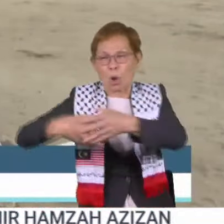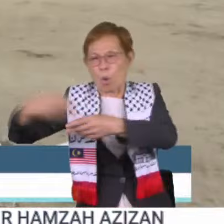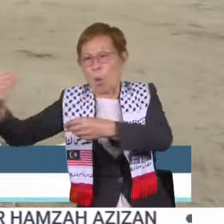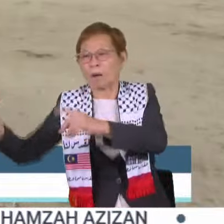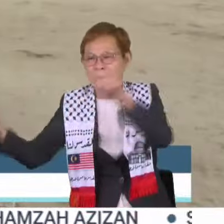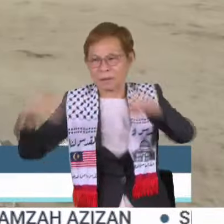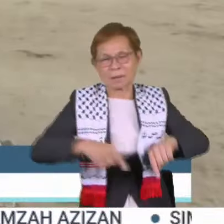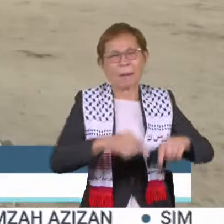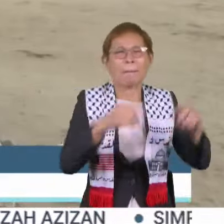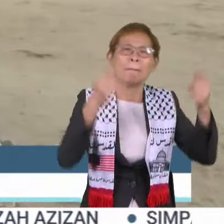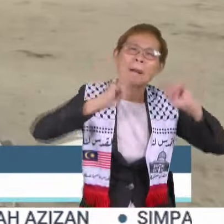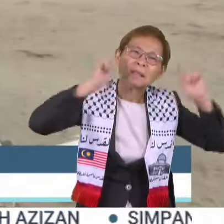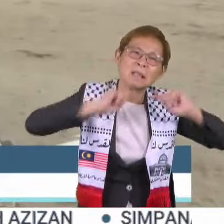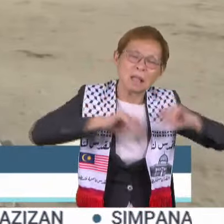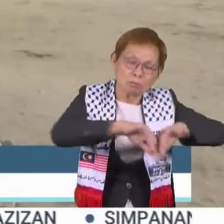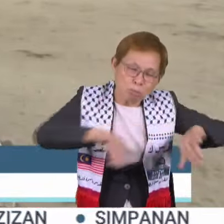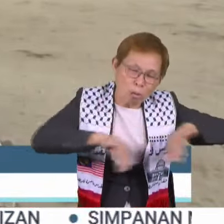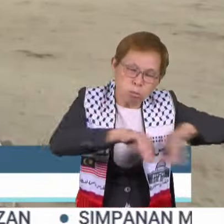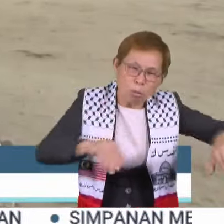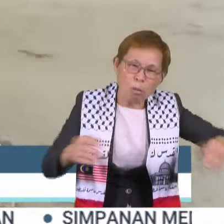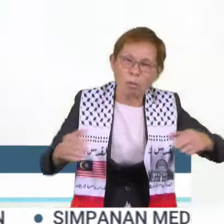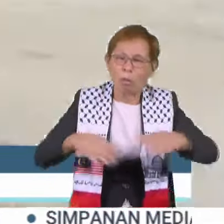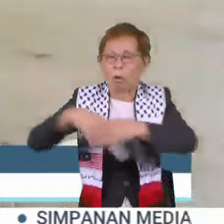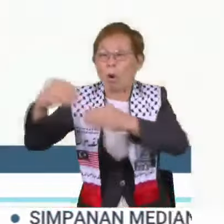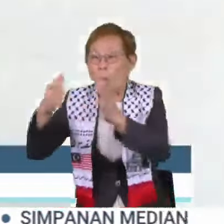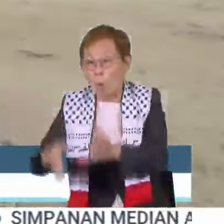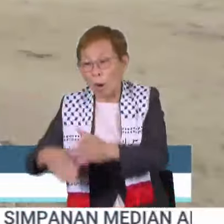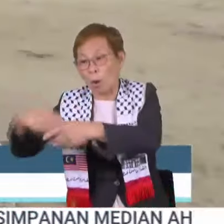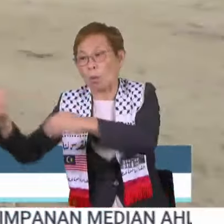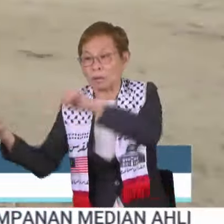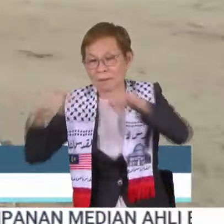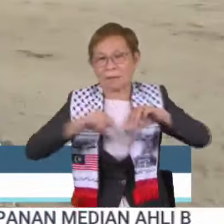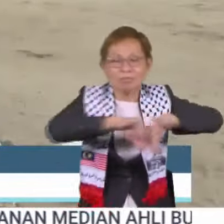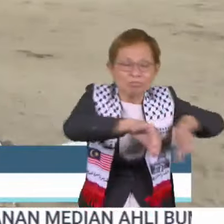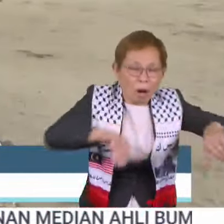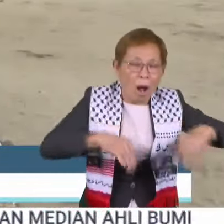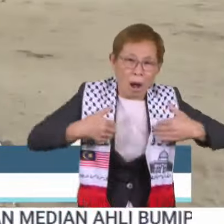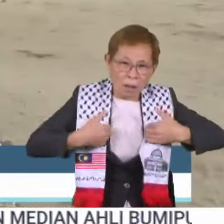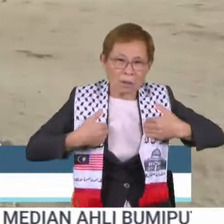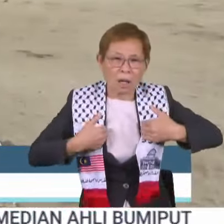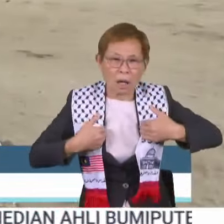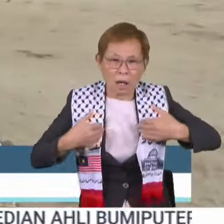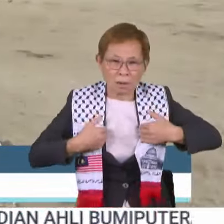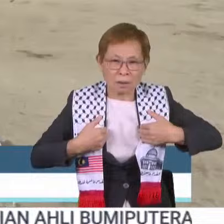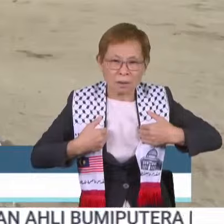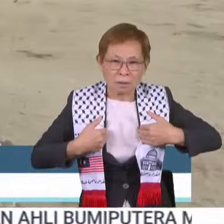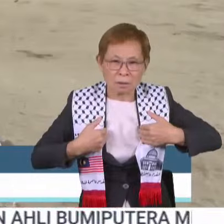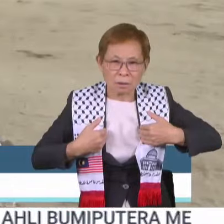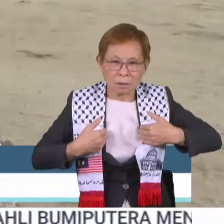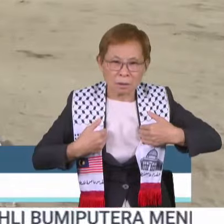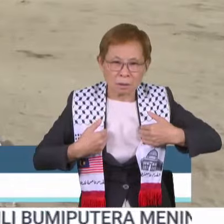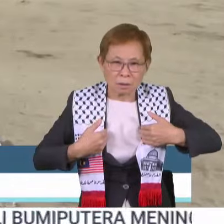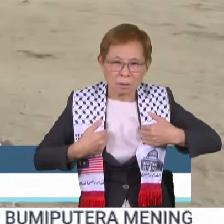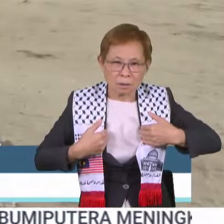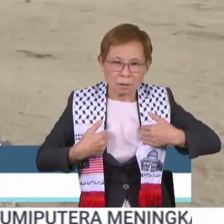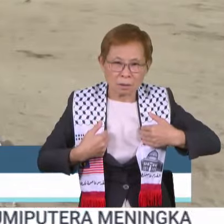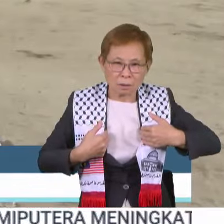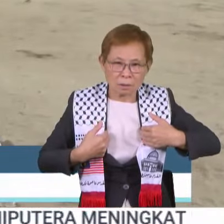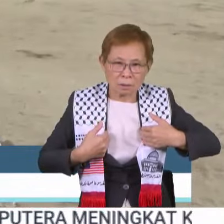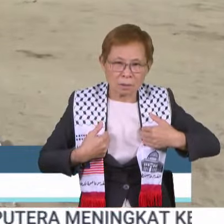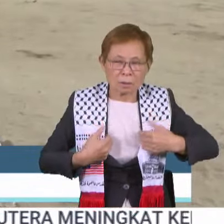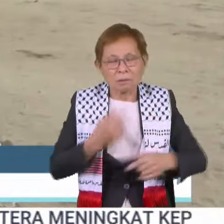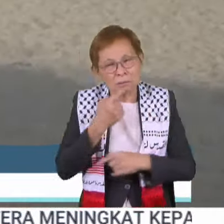mandi banyak orang luar mandi ada juga tengok tak